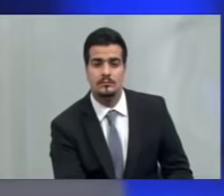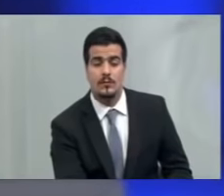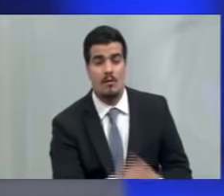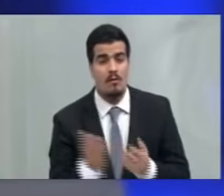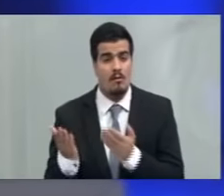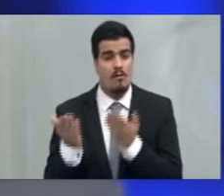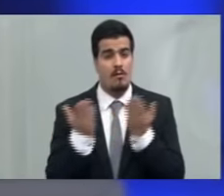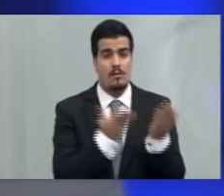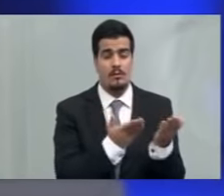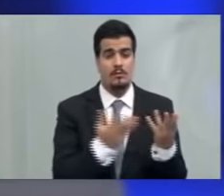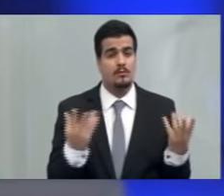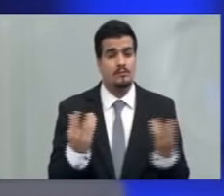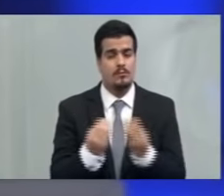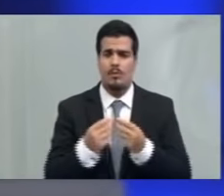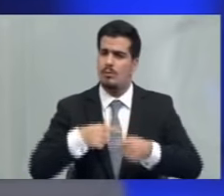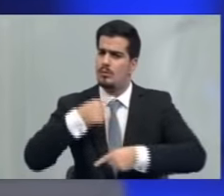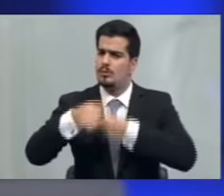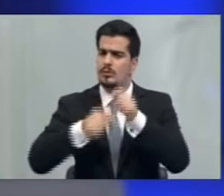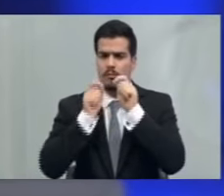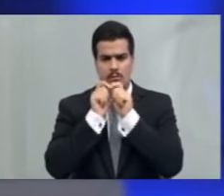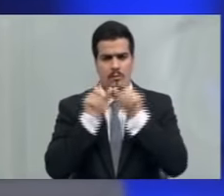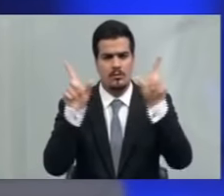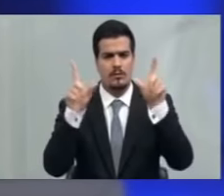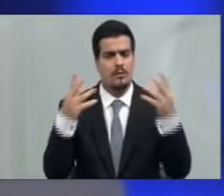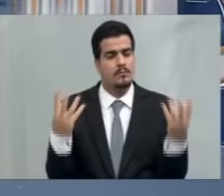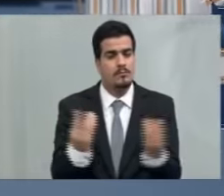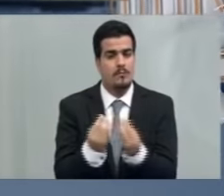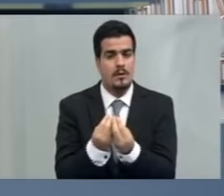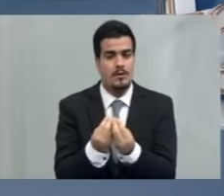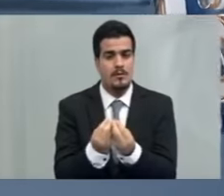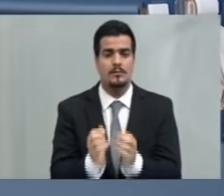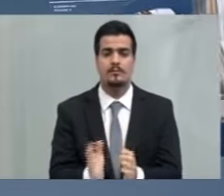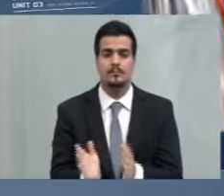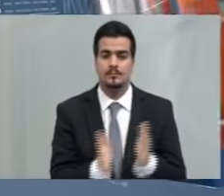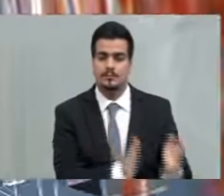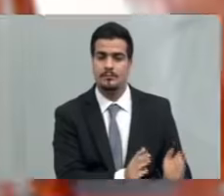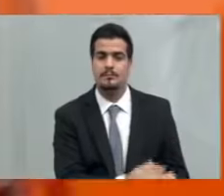أهلا بكم من جديد، نشرتنا مستمرة وفيها أيضا